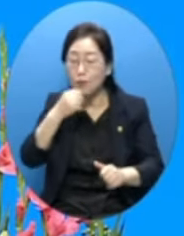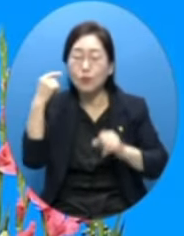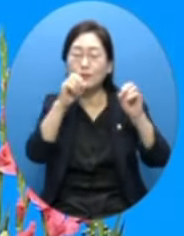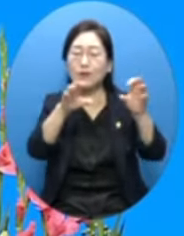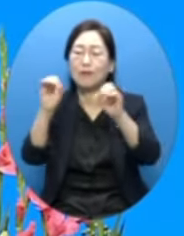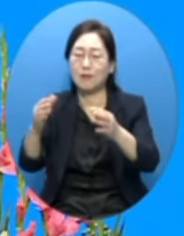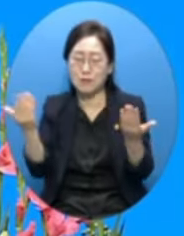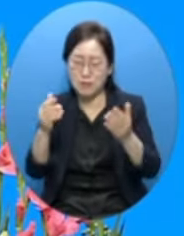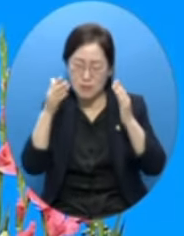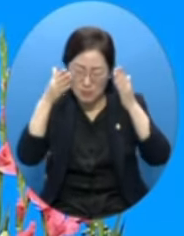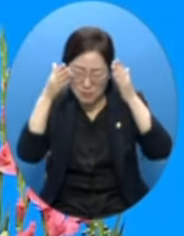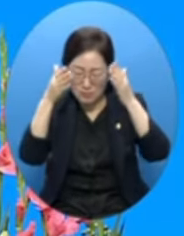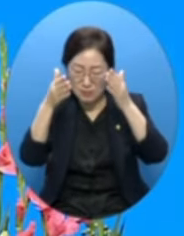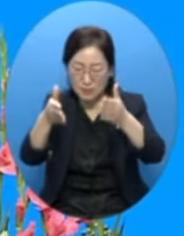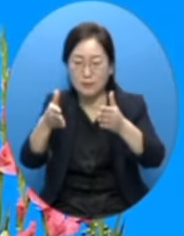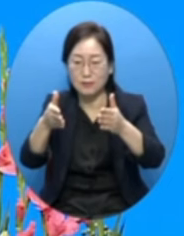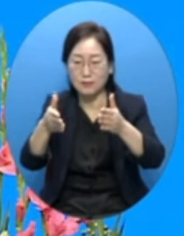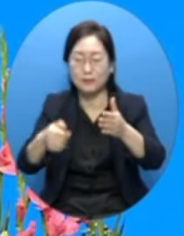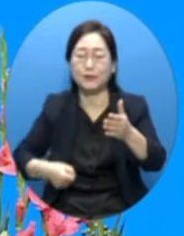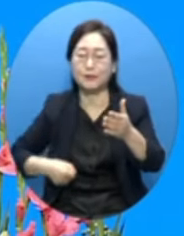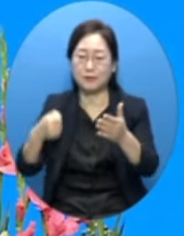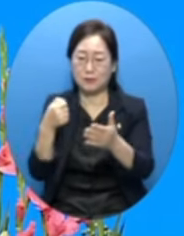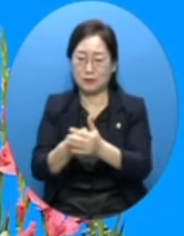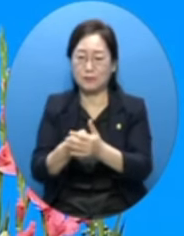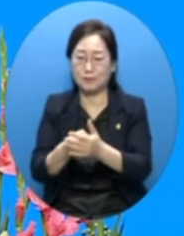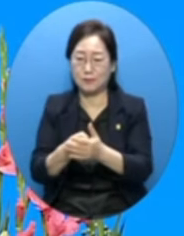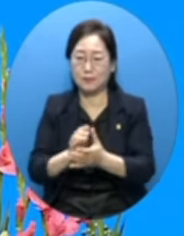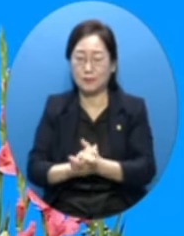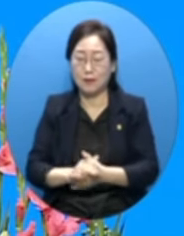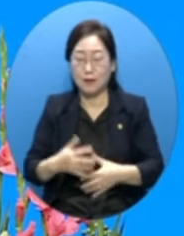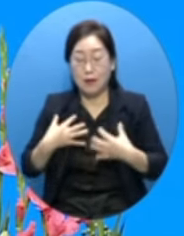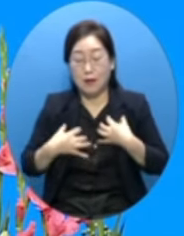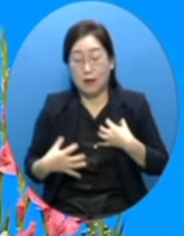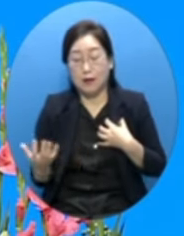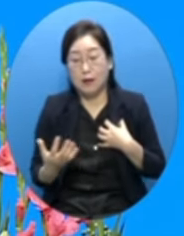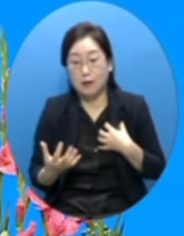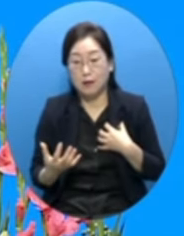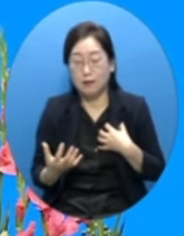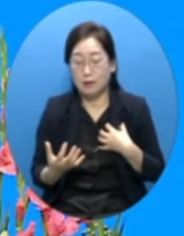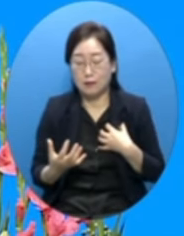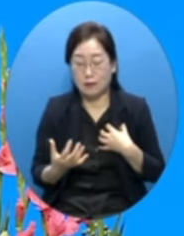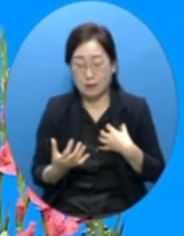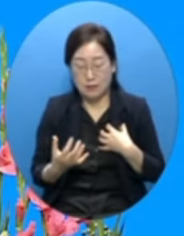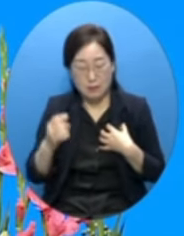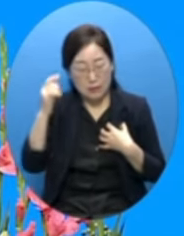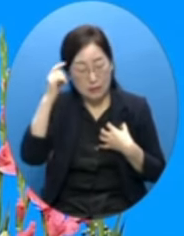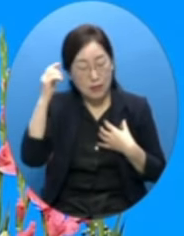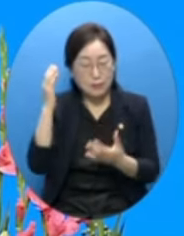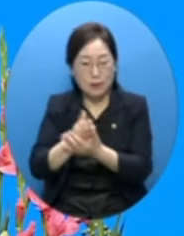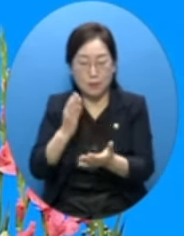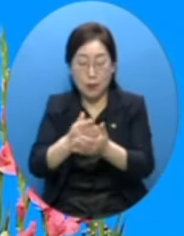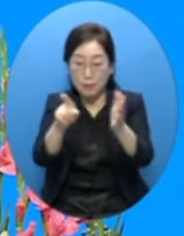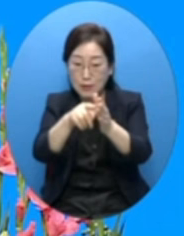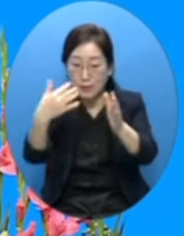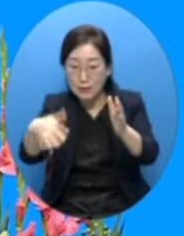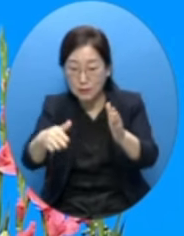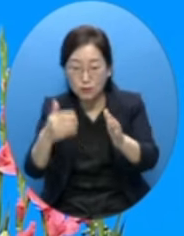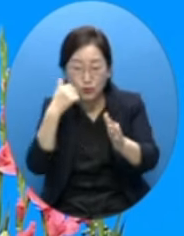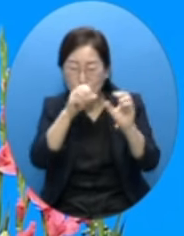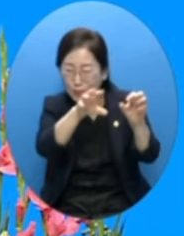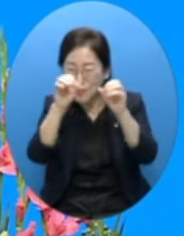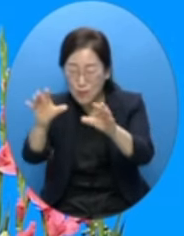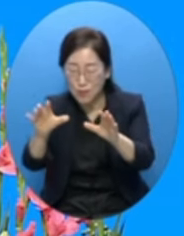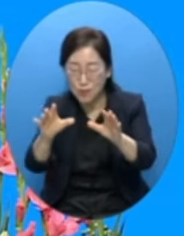일만 집중했다고 그는 결심했습니다. 통증에 집중하지 않고 믿지 않은 사람에게 복음을 전하는 일을 하기